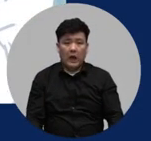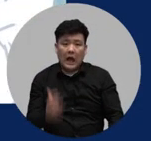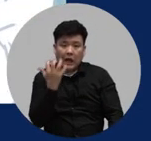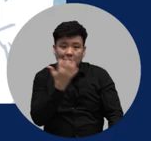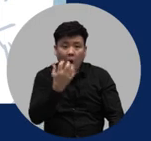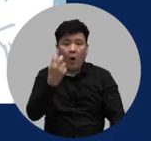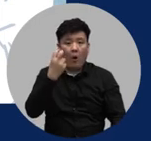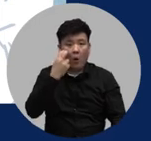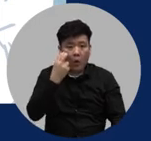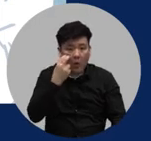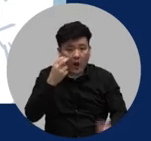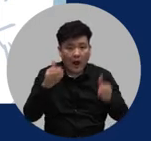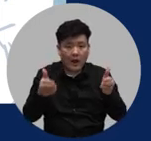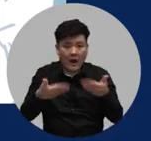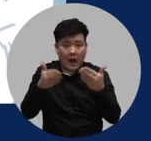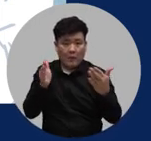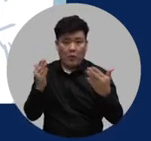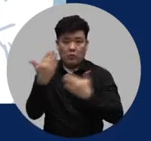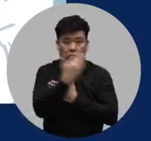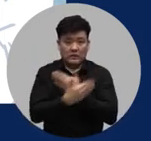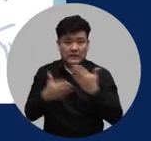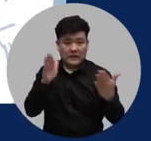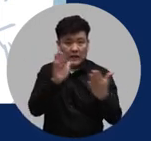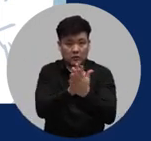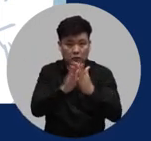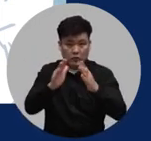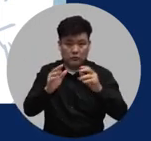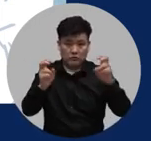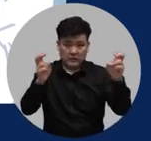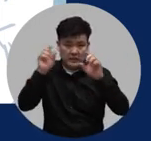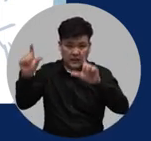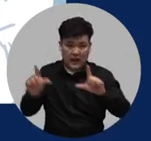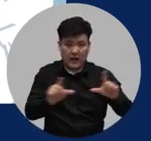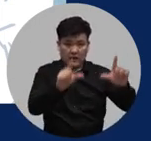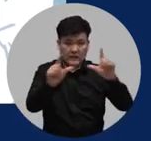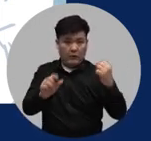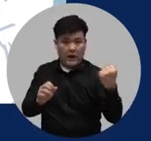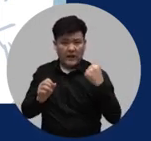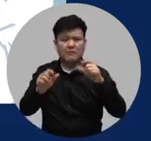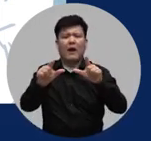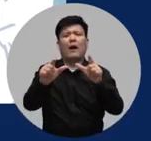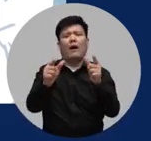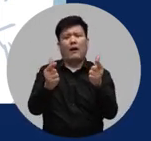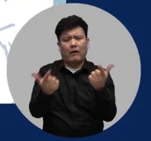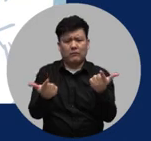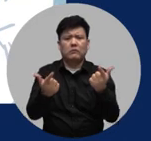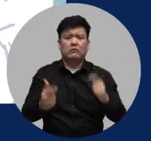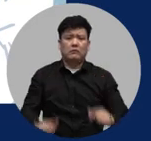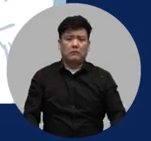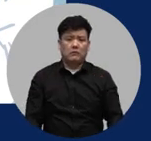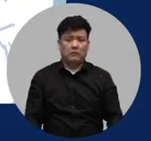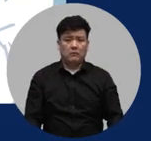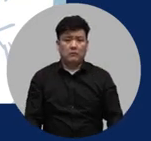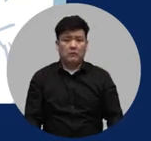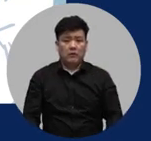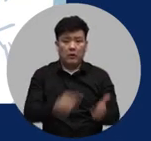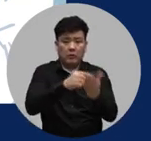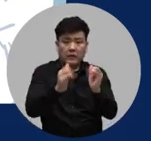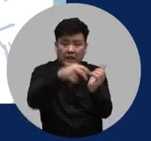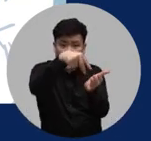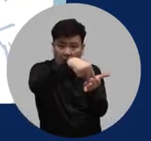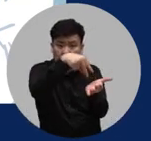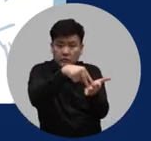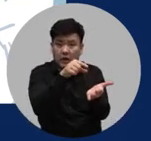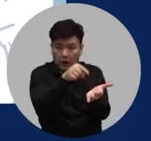성적인 농담이나 가벼운 접촉은 직장 생활의 활력소다. 아닙니다. 피해자의